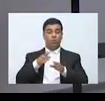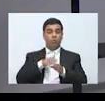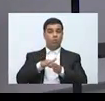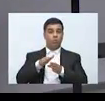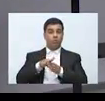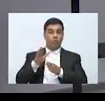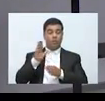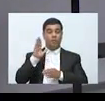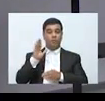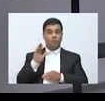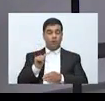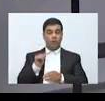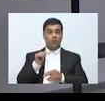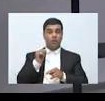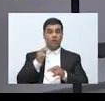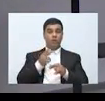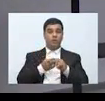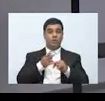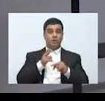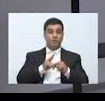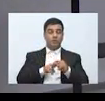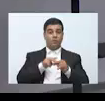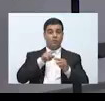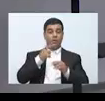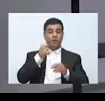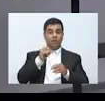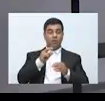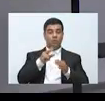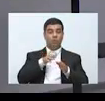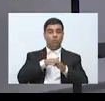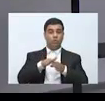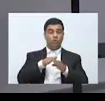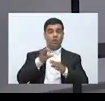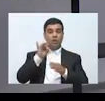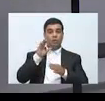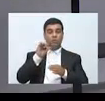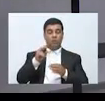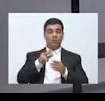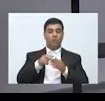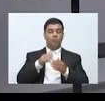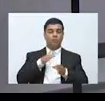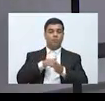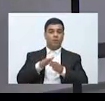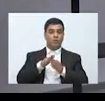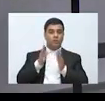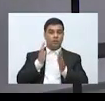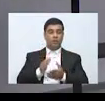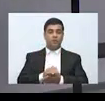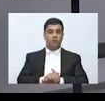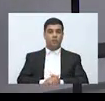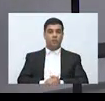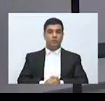to'ldirasiz va demak, gapni to'ldirib refleksiya mashqini bajarasiz.